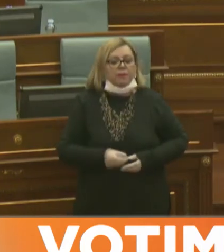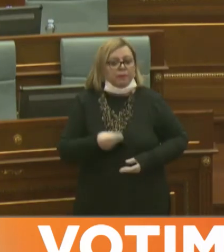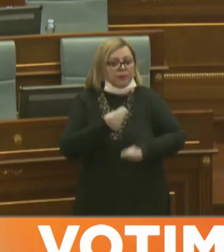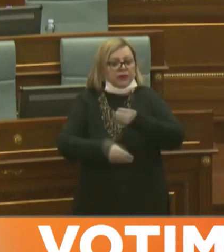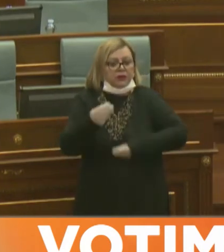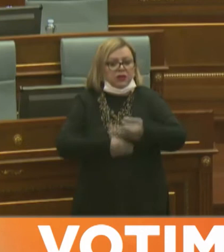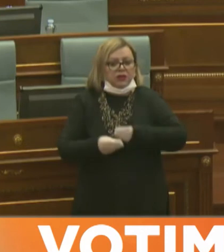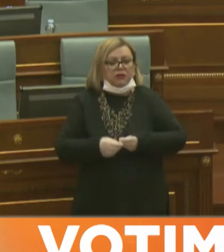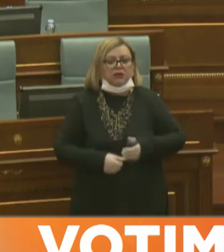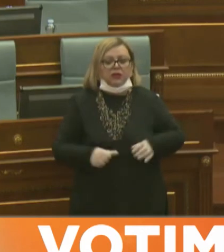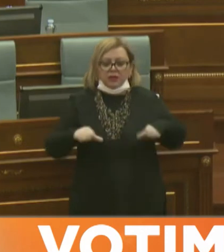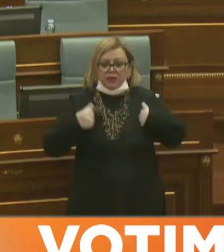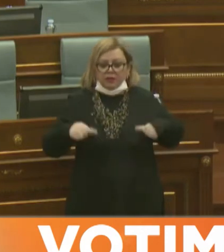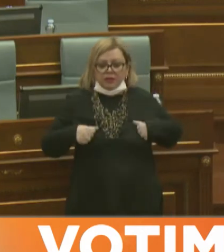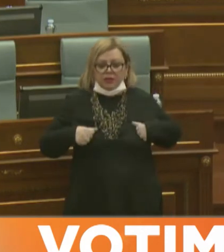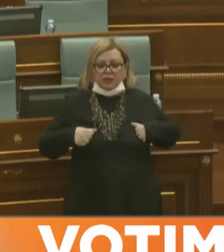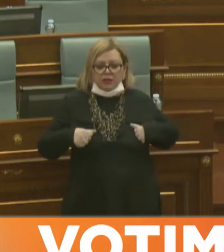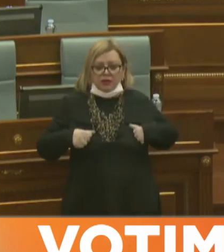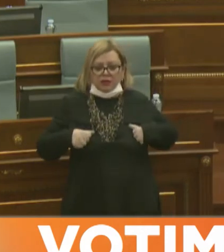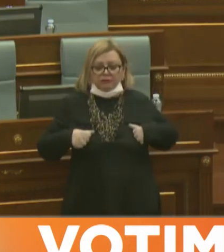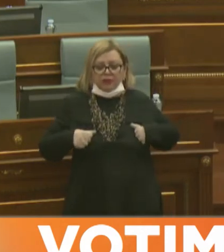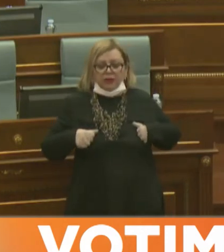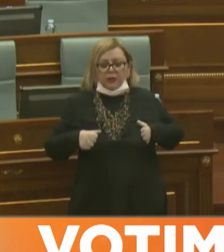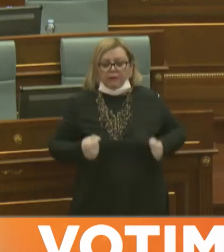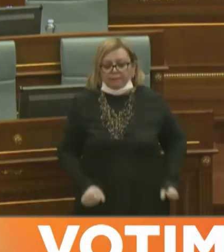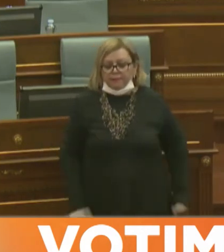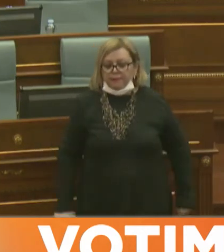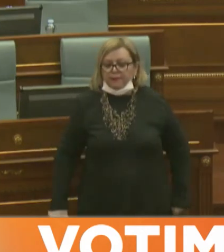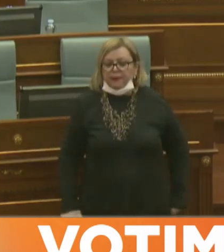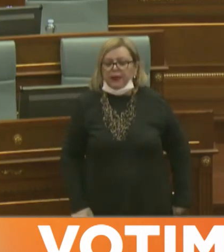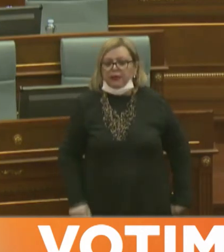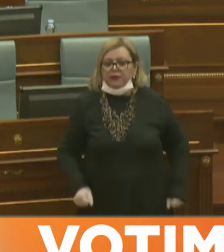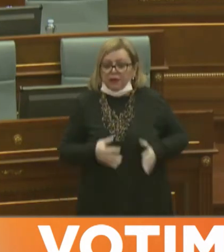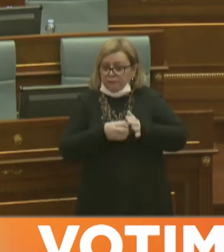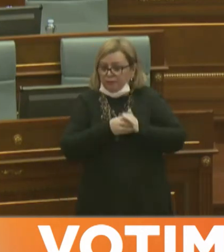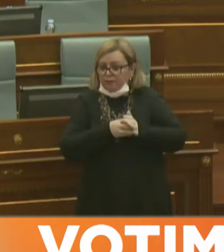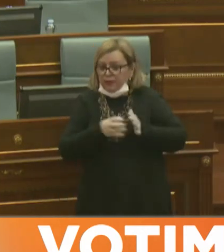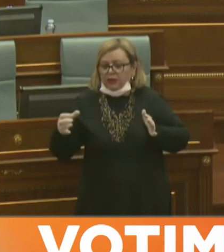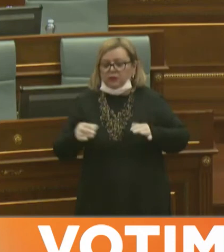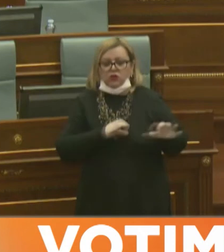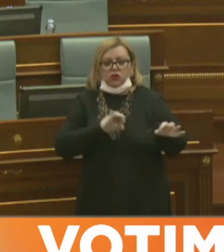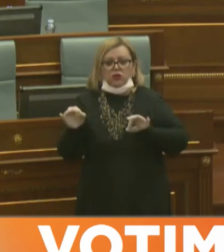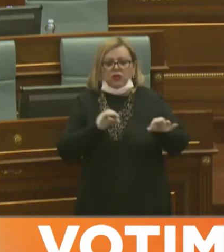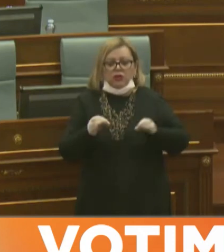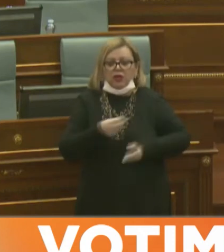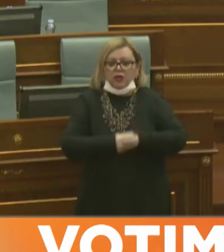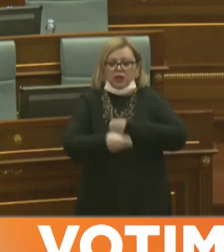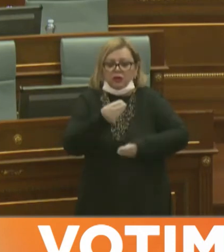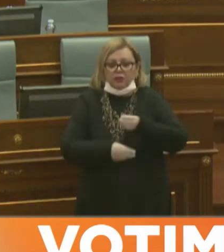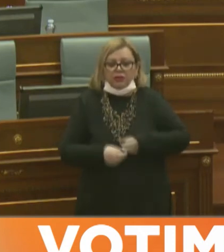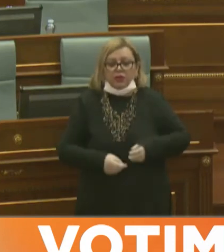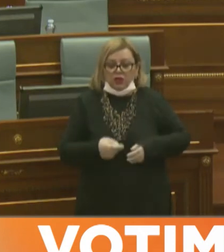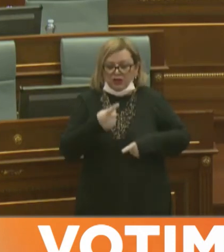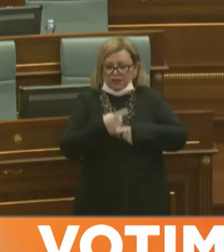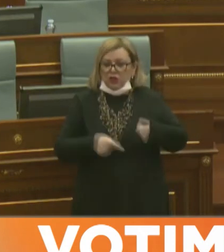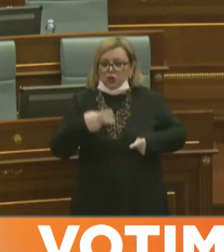përballuar kostot e mbijetesës gjatë kësaj periudhe. Ndërkaq masat afatgjate do të sigurojnë rimëkëmbje ekonomike në pjesën e dytë të